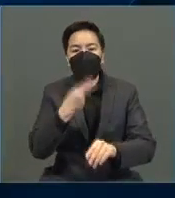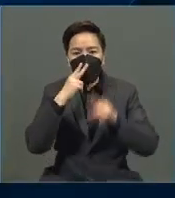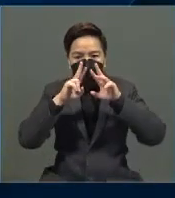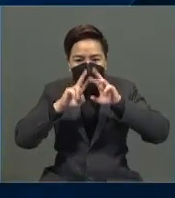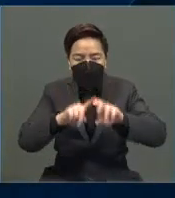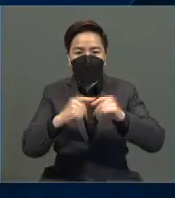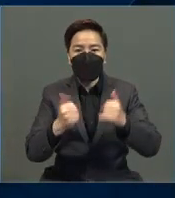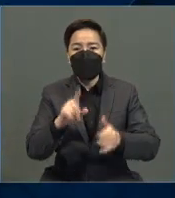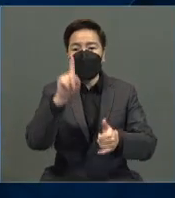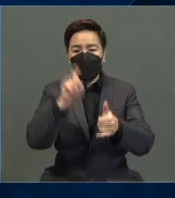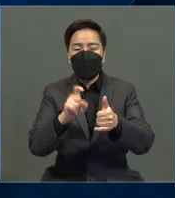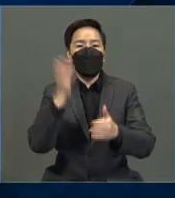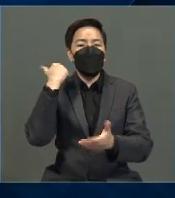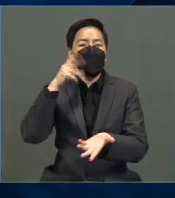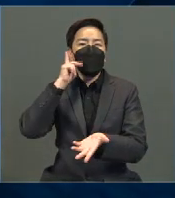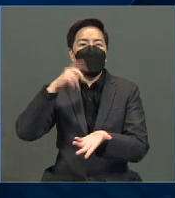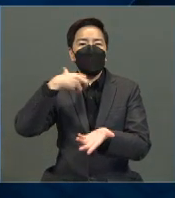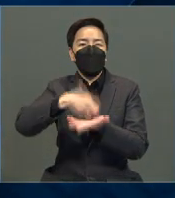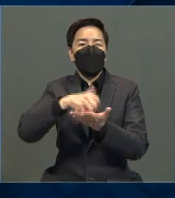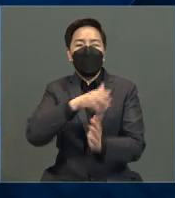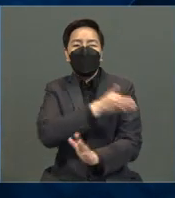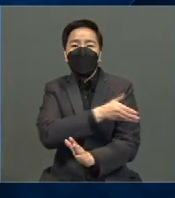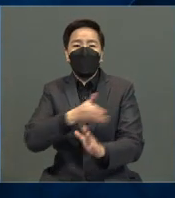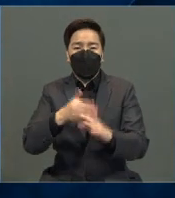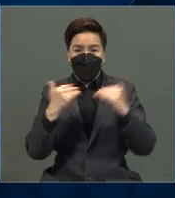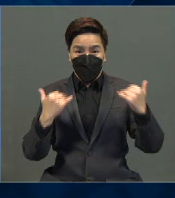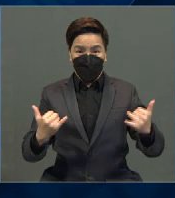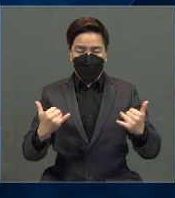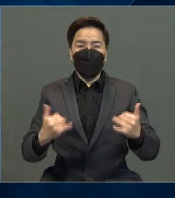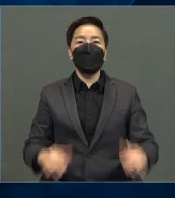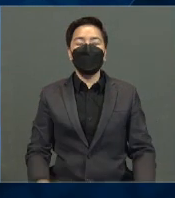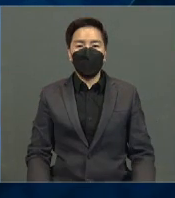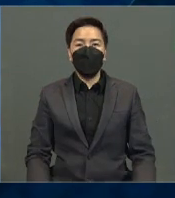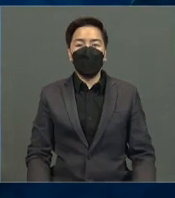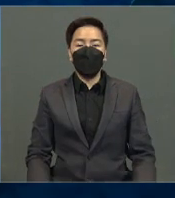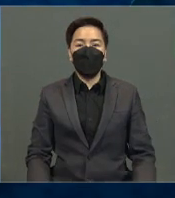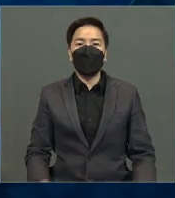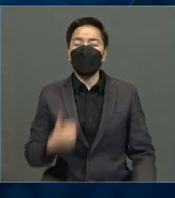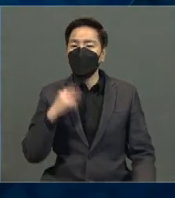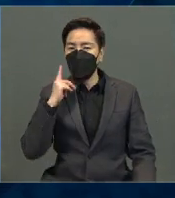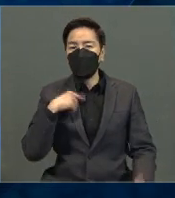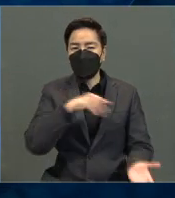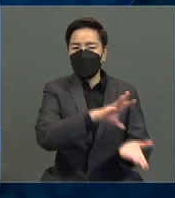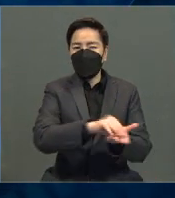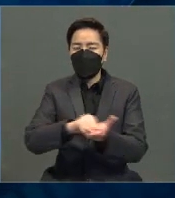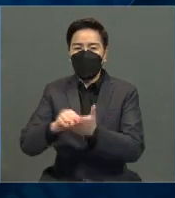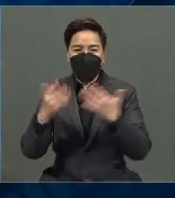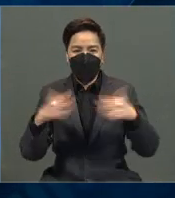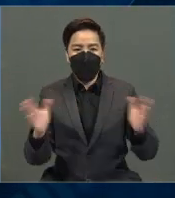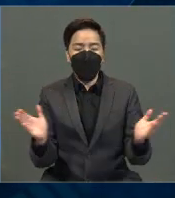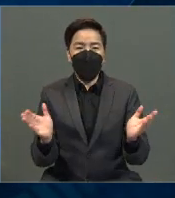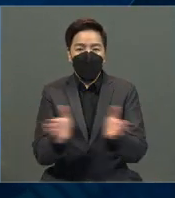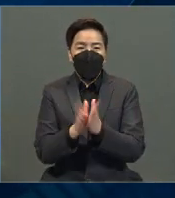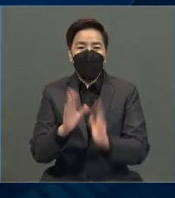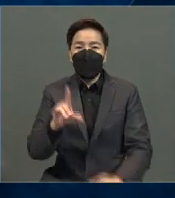ในส่วนของการเสียชีวิตที่รายงานมาถึงตอนนี้นะครับก็เรียกว่ามีการรายงานเข้ามาแล้ว27